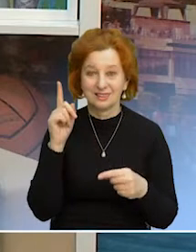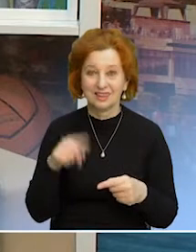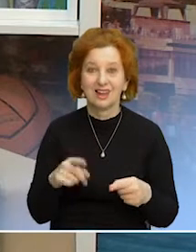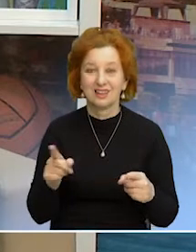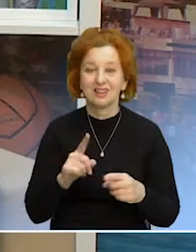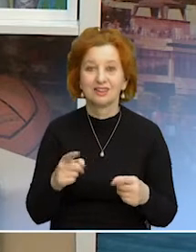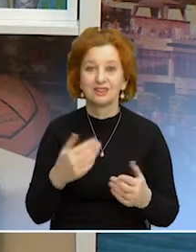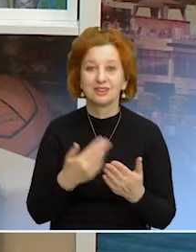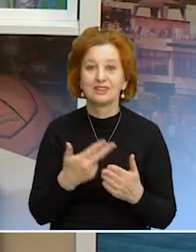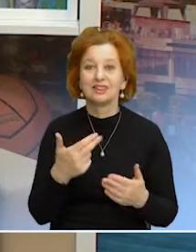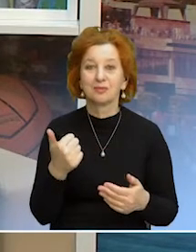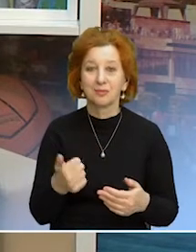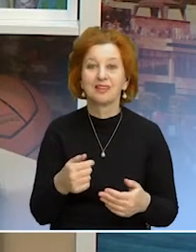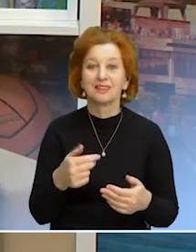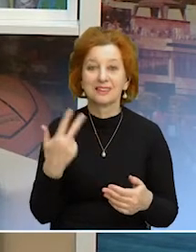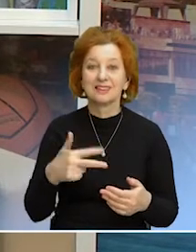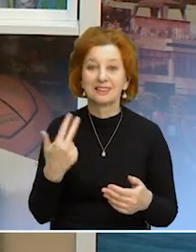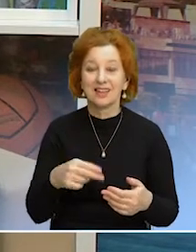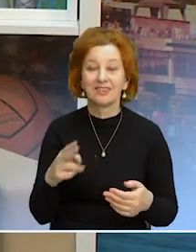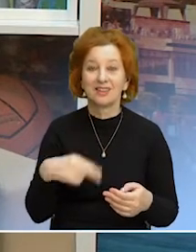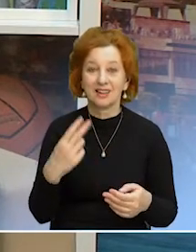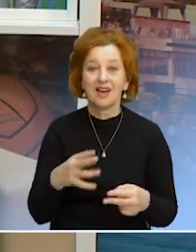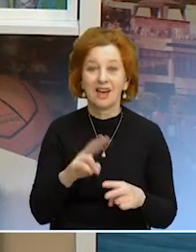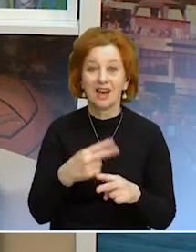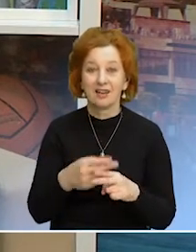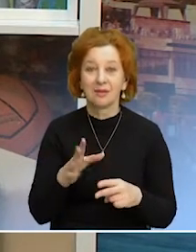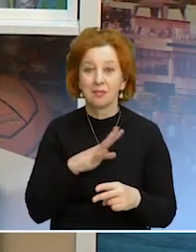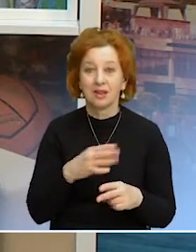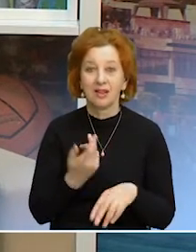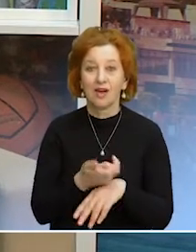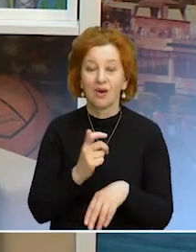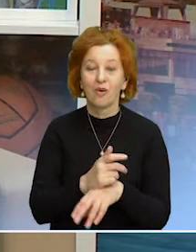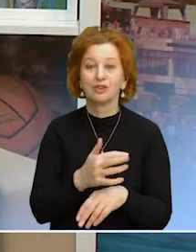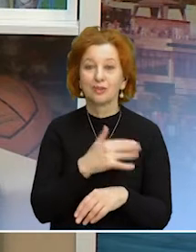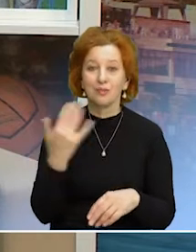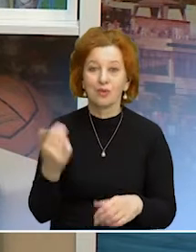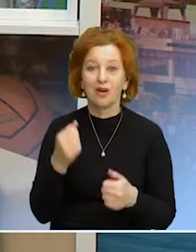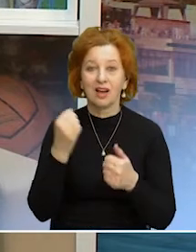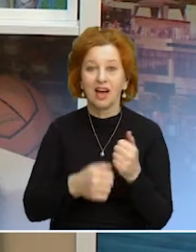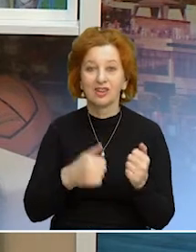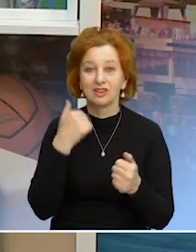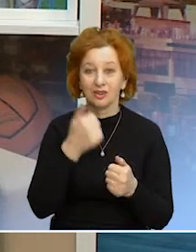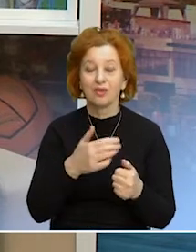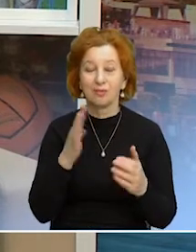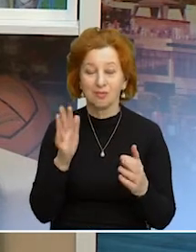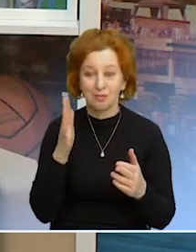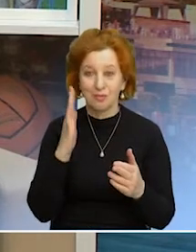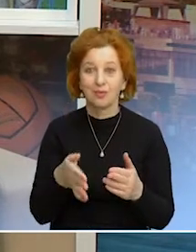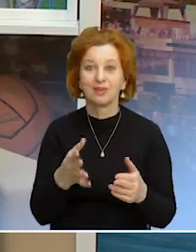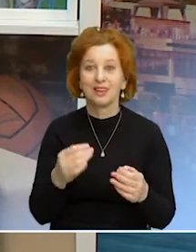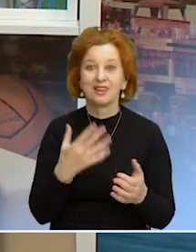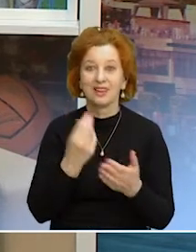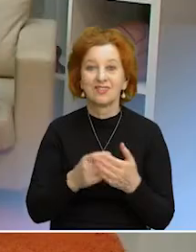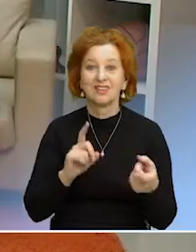знаете, эфир 30 декабря это, конечно, хорошо, но за целый год их было очень много. Каждый будний день вы